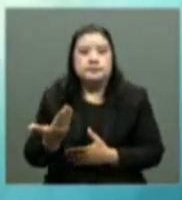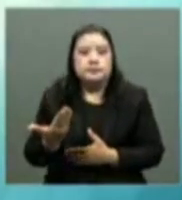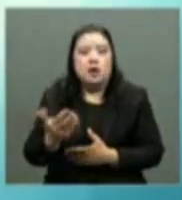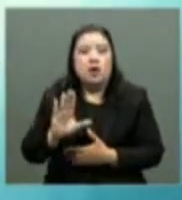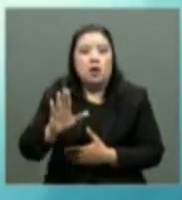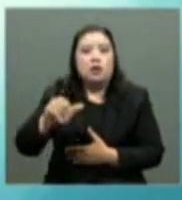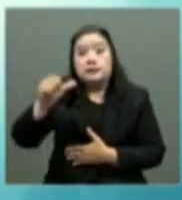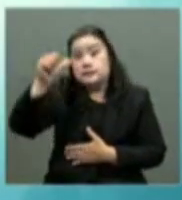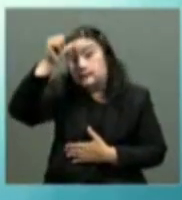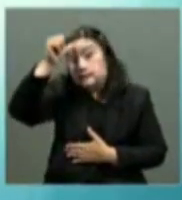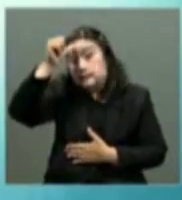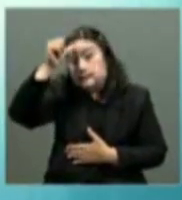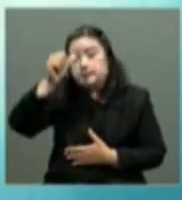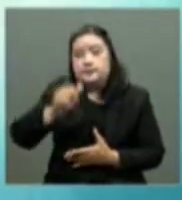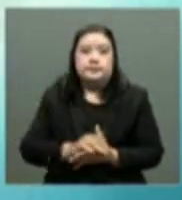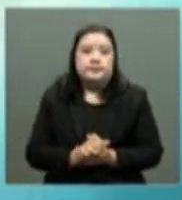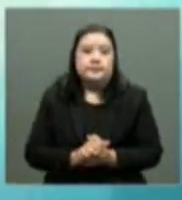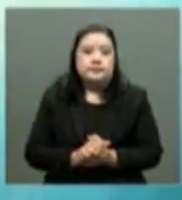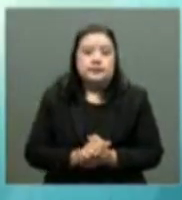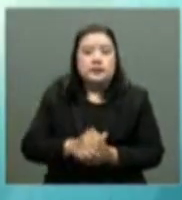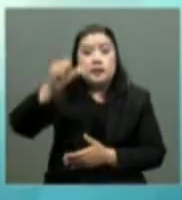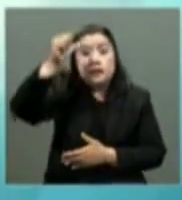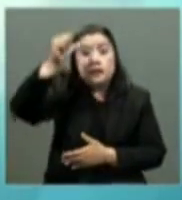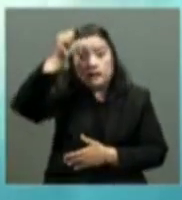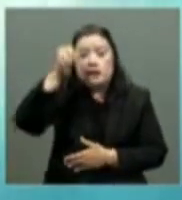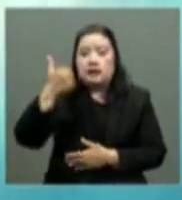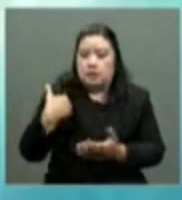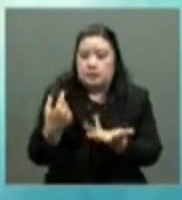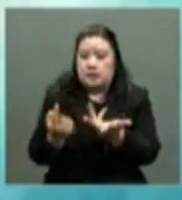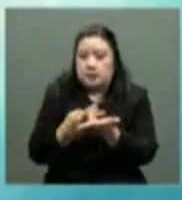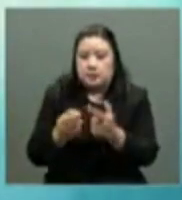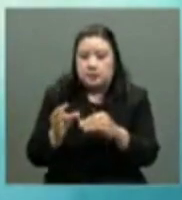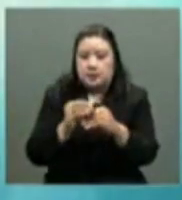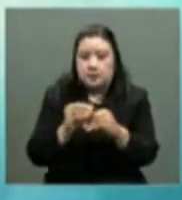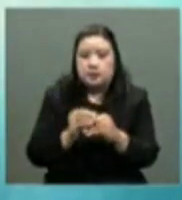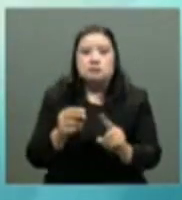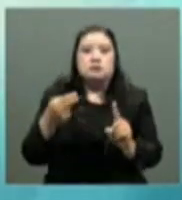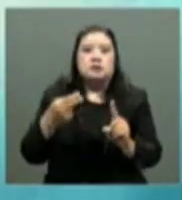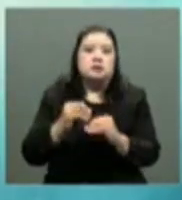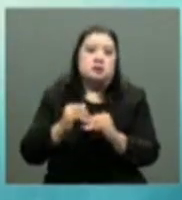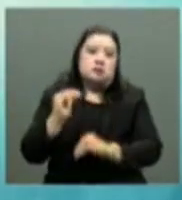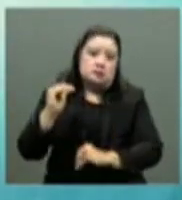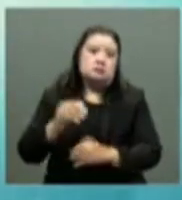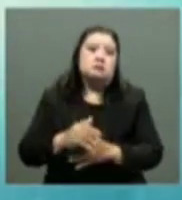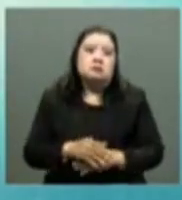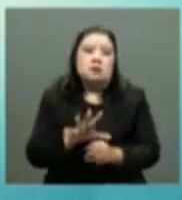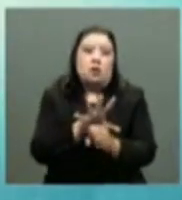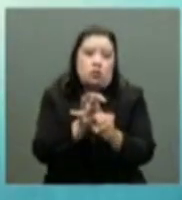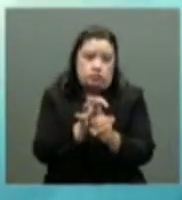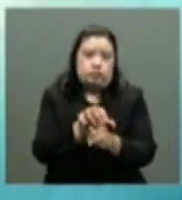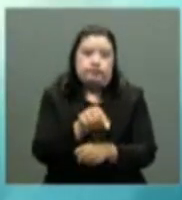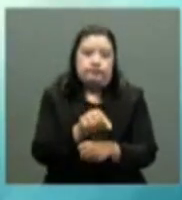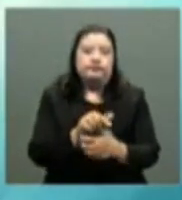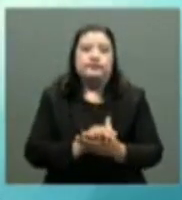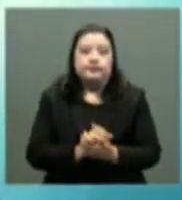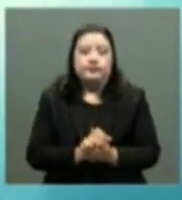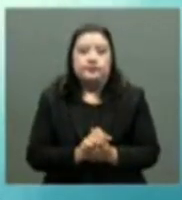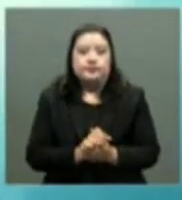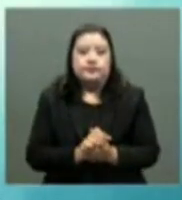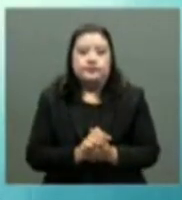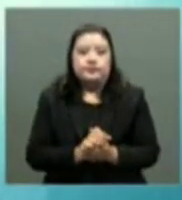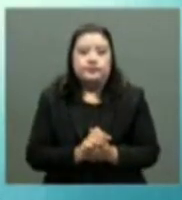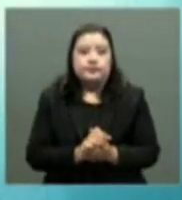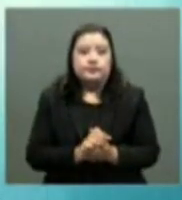ของอินเดียเนี่ยนะครับก็มีตัวเลขที่เพิ่มมากขึ้นเรื่อยๆก็เป็นหมื่นรายที่เป็นคอนเฟิร์มเคสไปแล้วนะครับมาดูในประเทศ